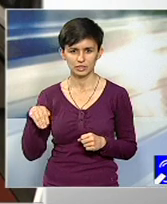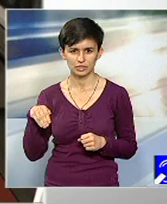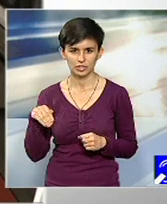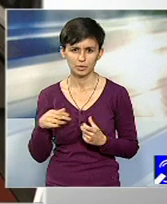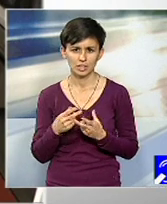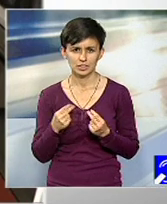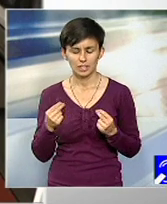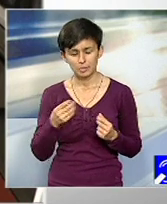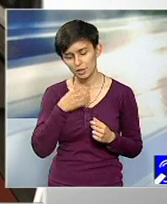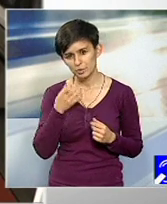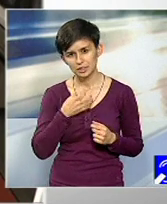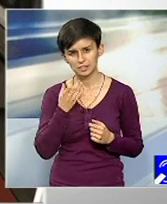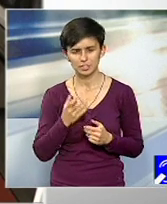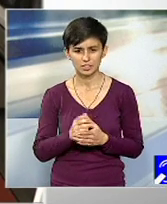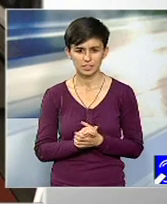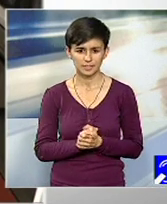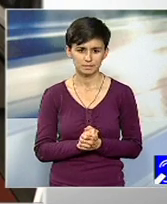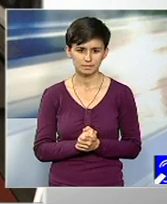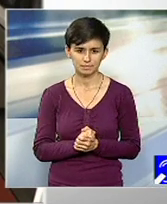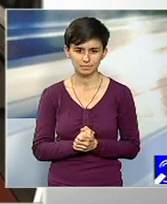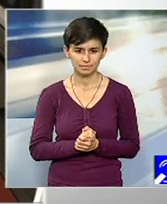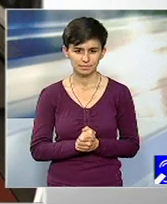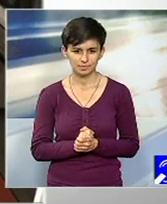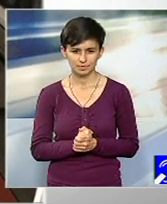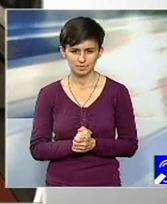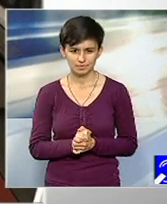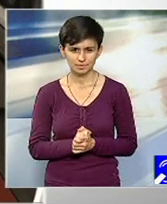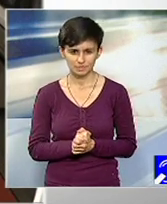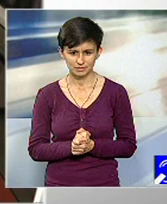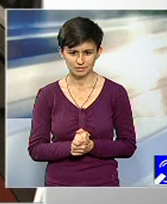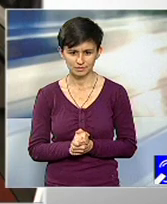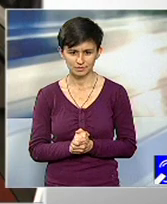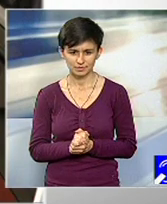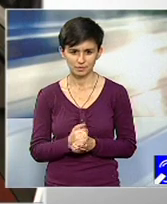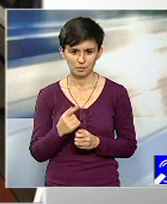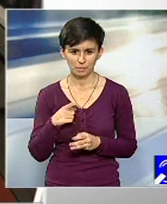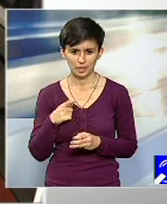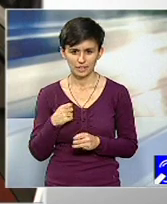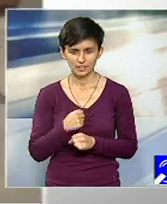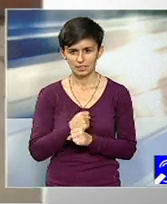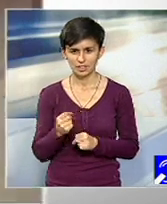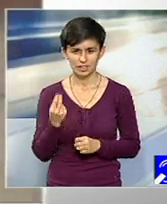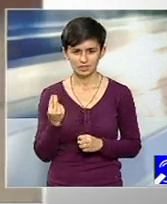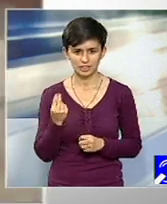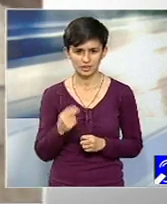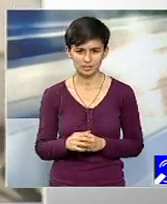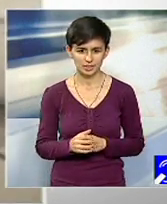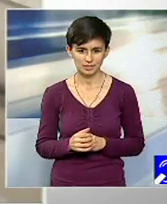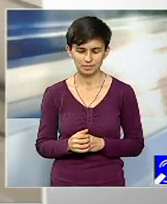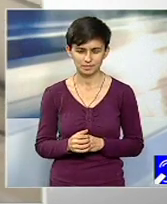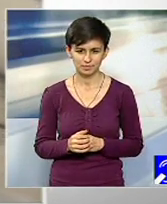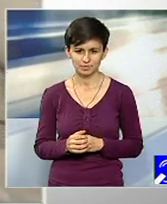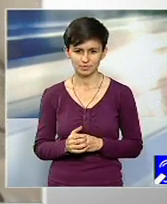de cerece, de babaia. Clar, o să iasă ceva minunat. Hai să începem. Pui ouăle?